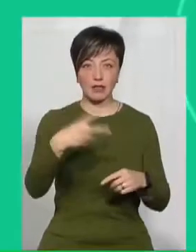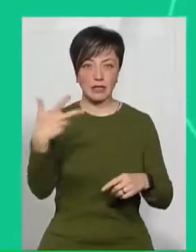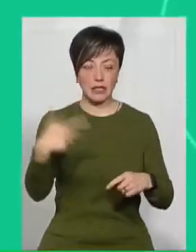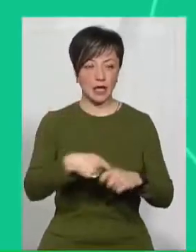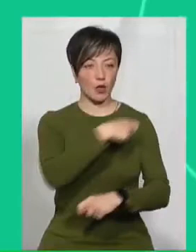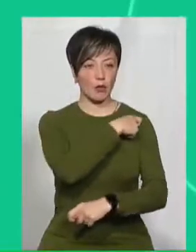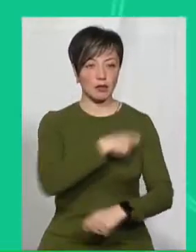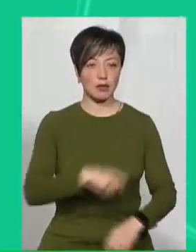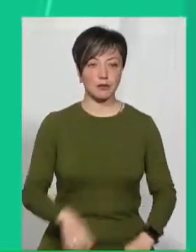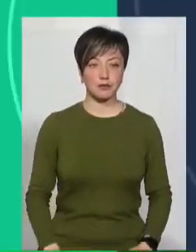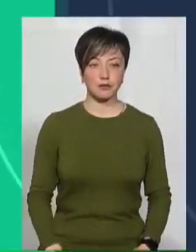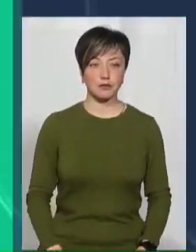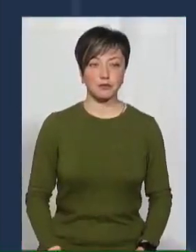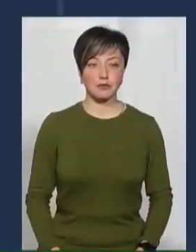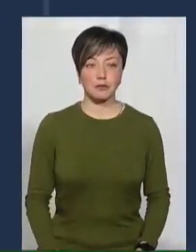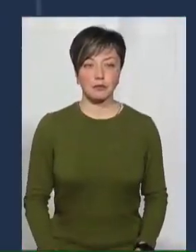кілометри.